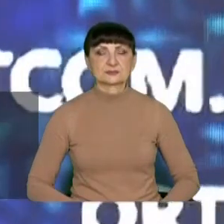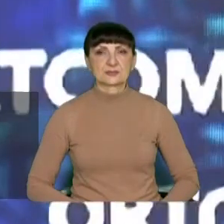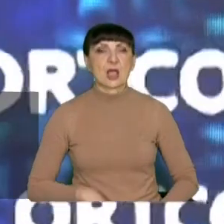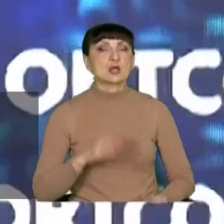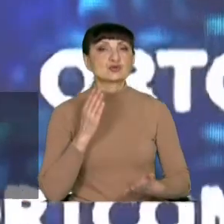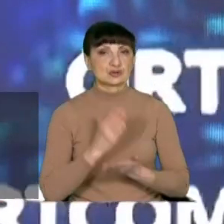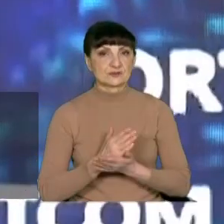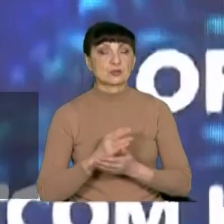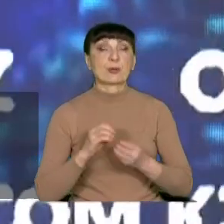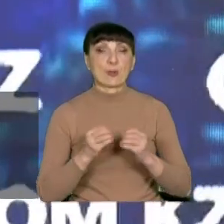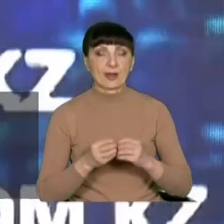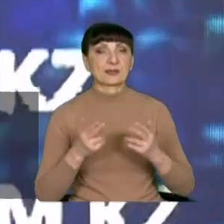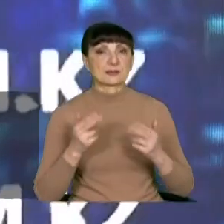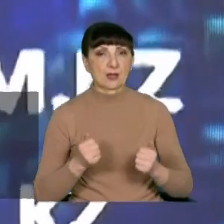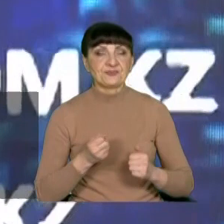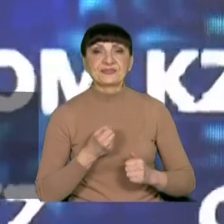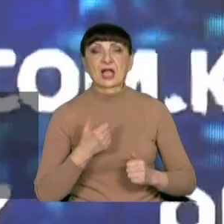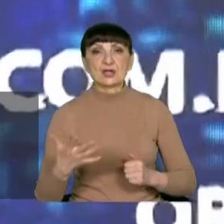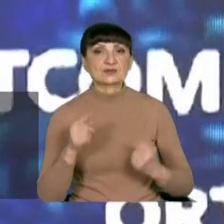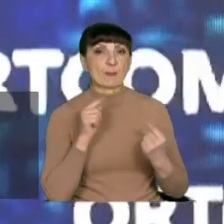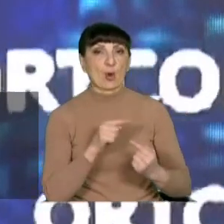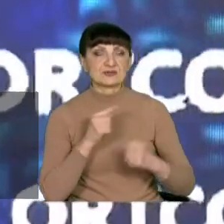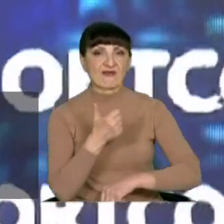Существует данная проблема, и количество растет